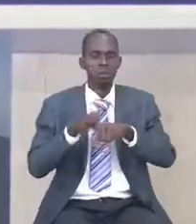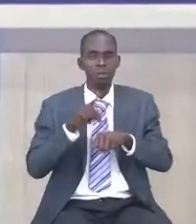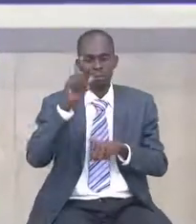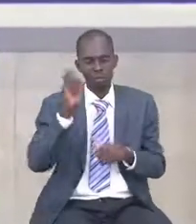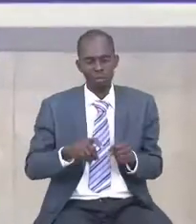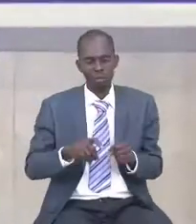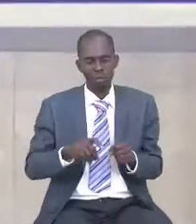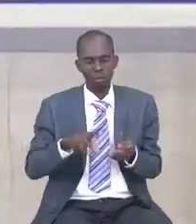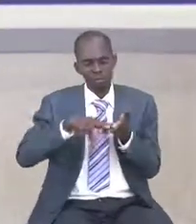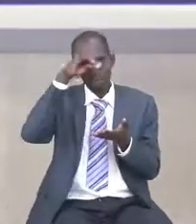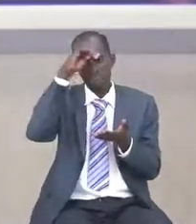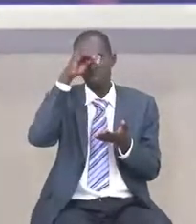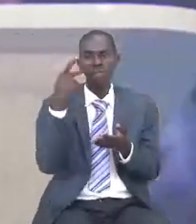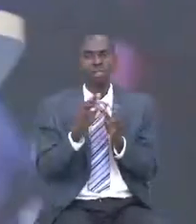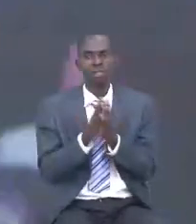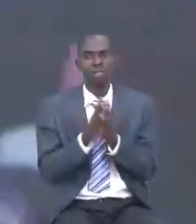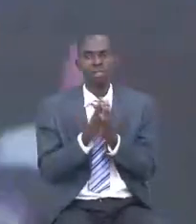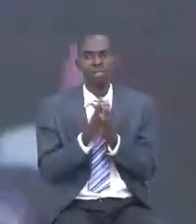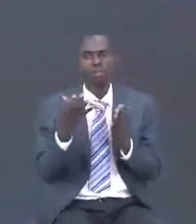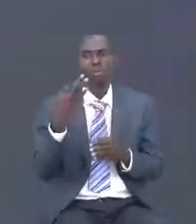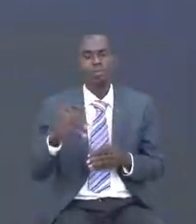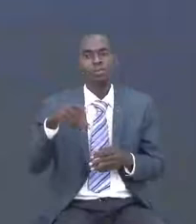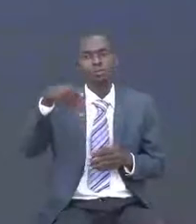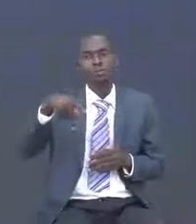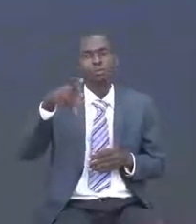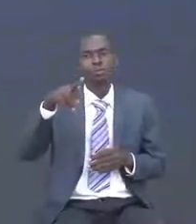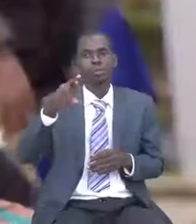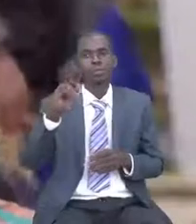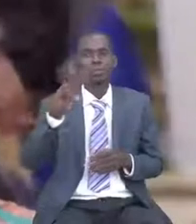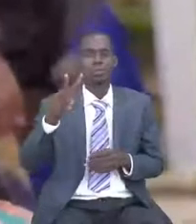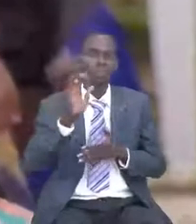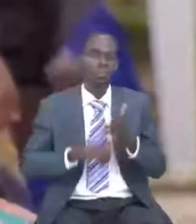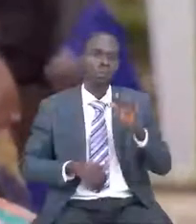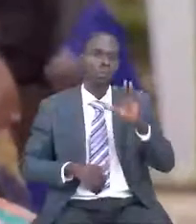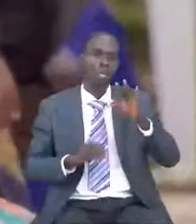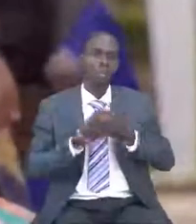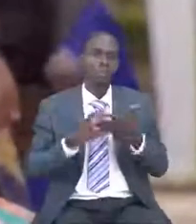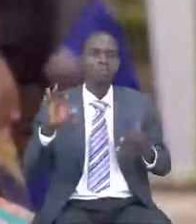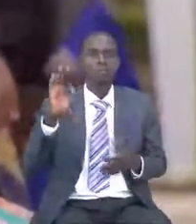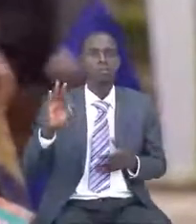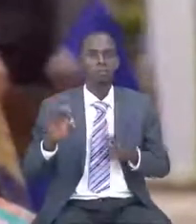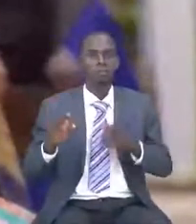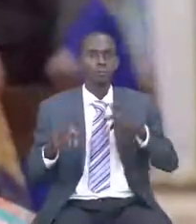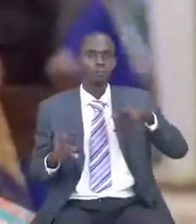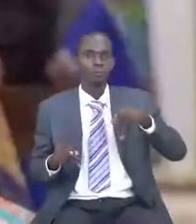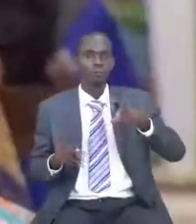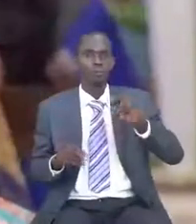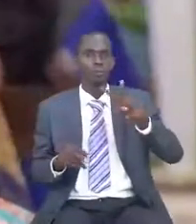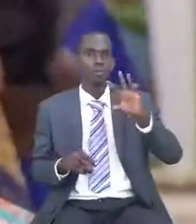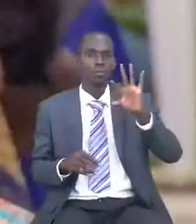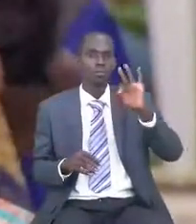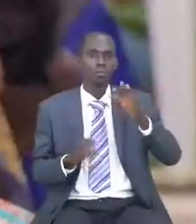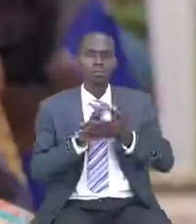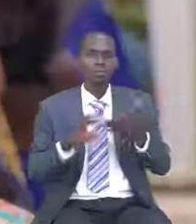pour diriger une nation. Tu dois apprendre. Voyons Proverbe 9, verset